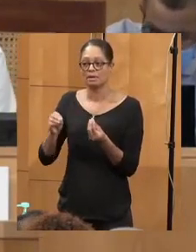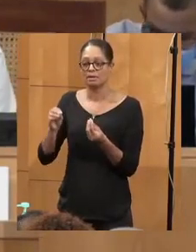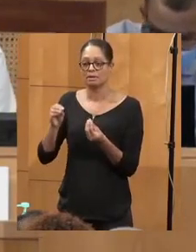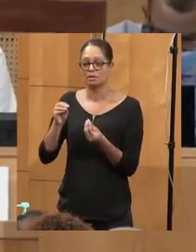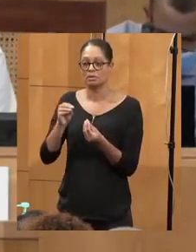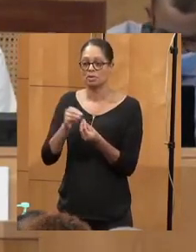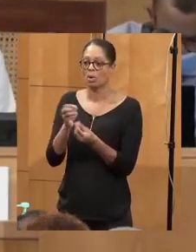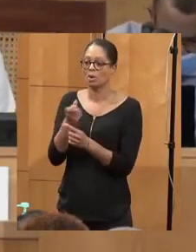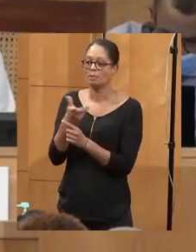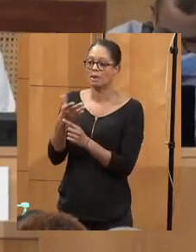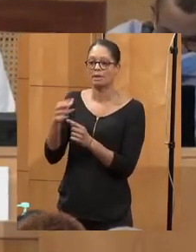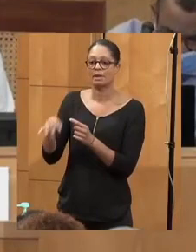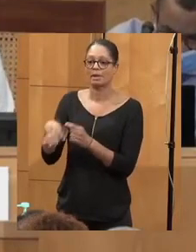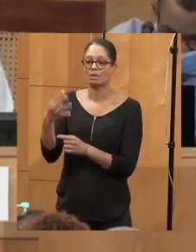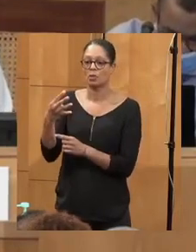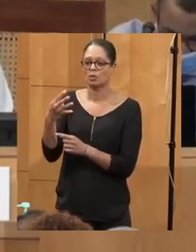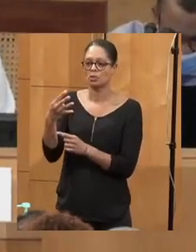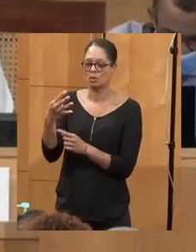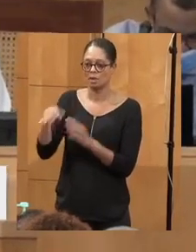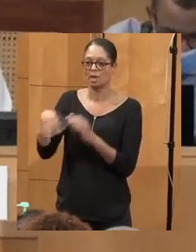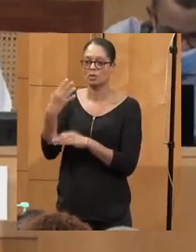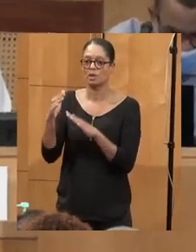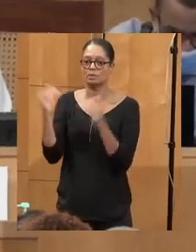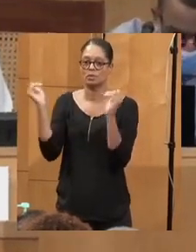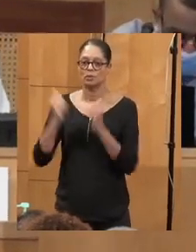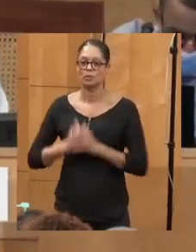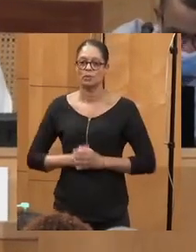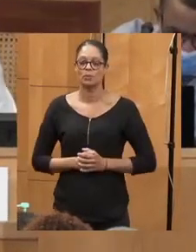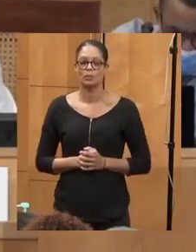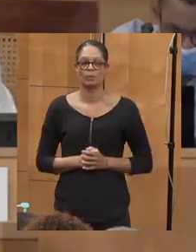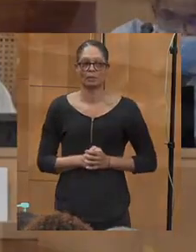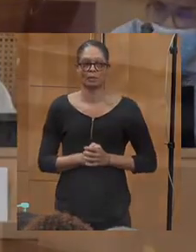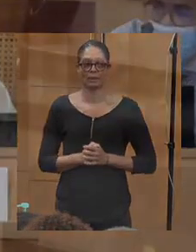combien? 14 ou 13, 14 abstentions.